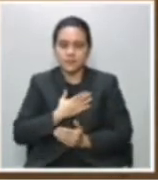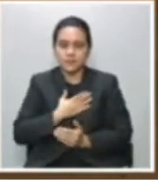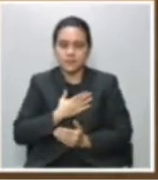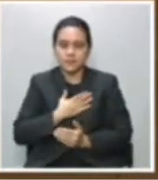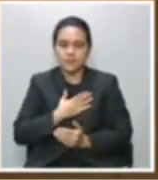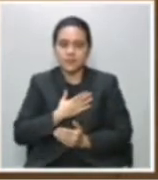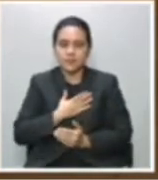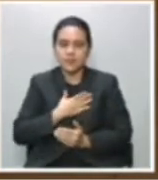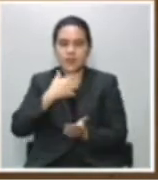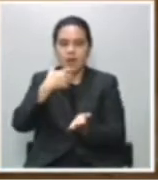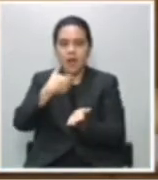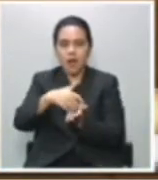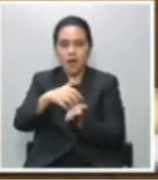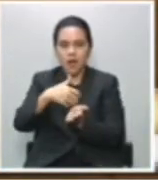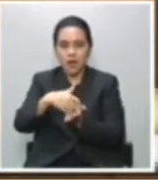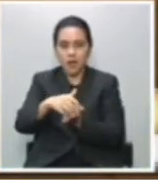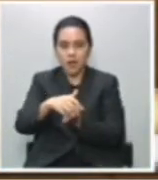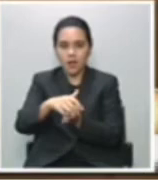ตอบ